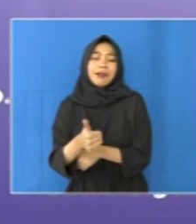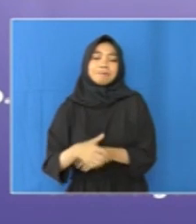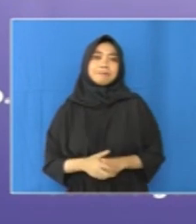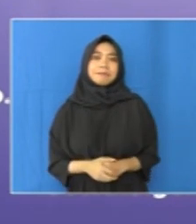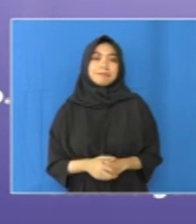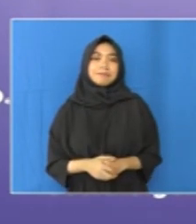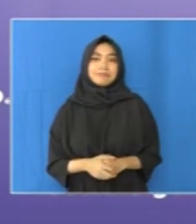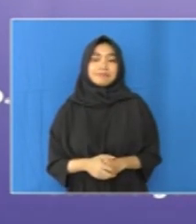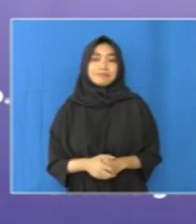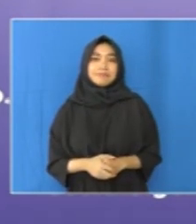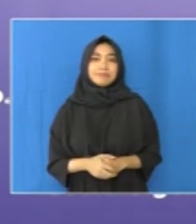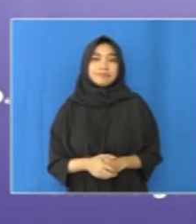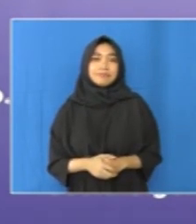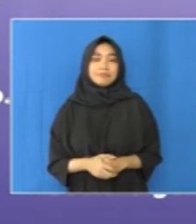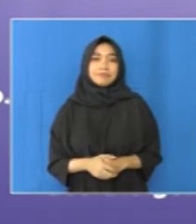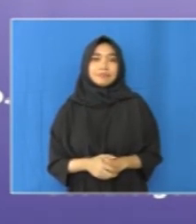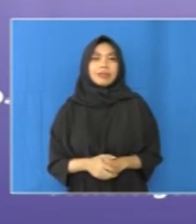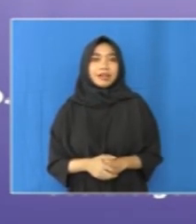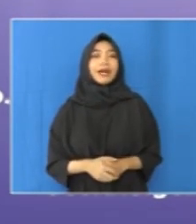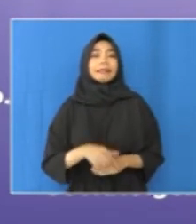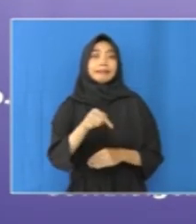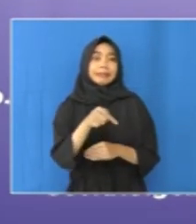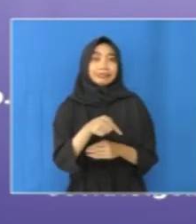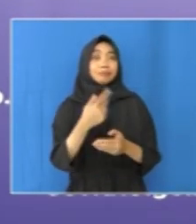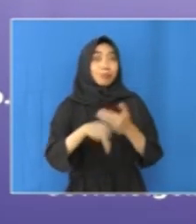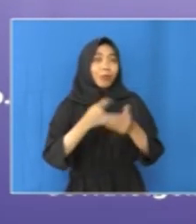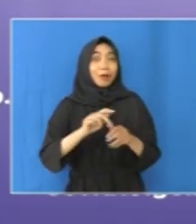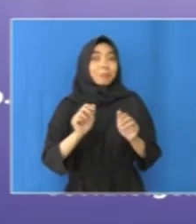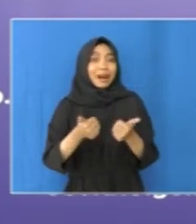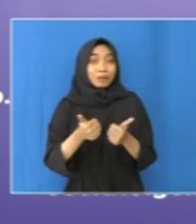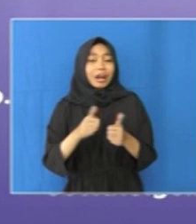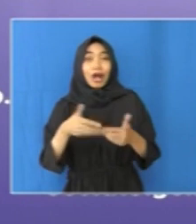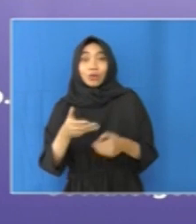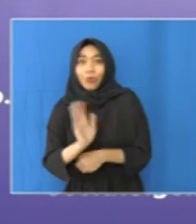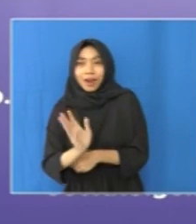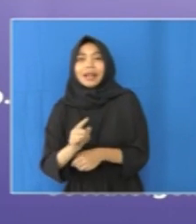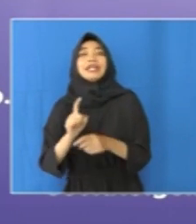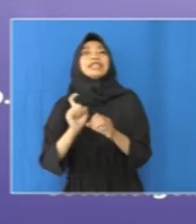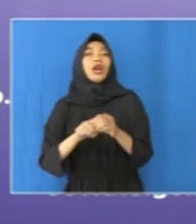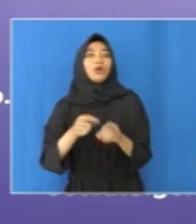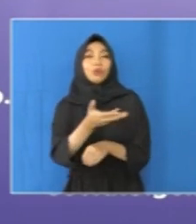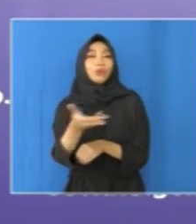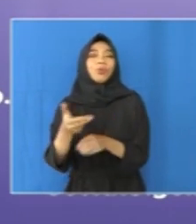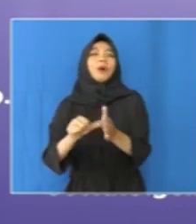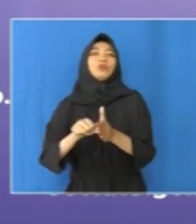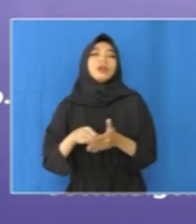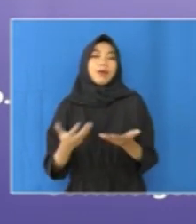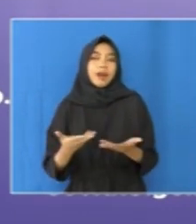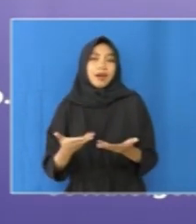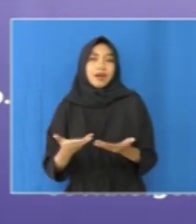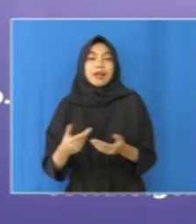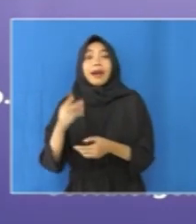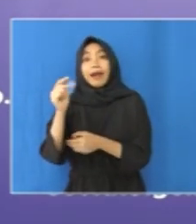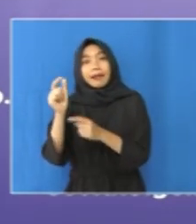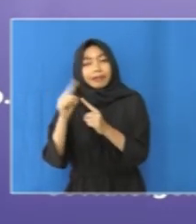sangat tergantung pada peran serta masyarakat Hai kerjasama semua perangkat RT